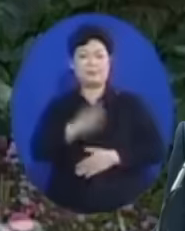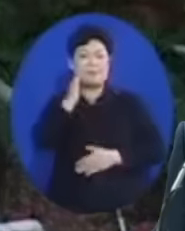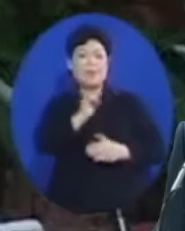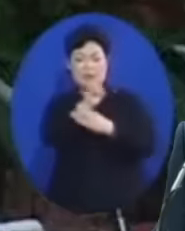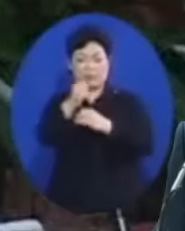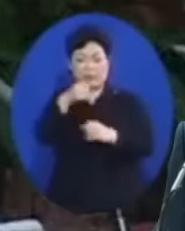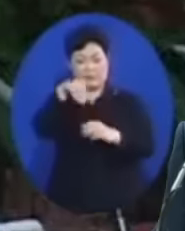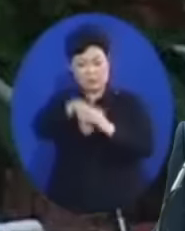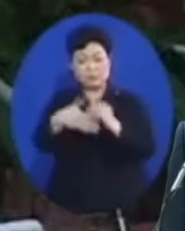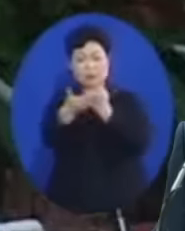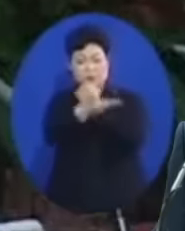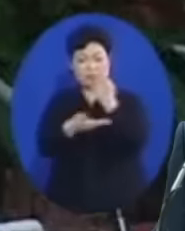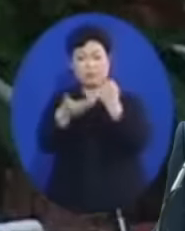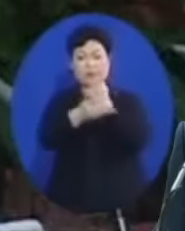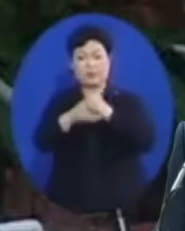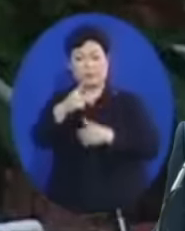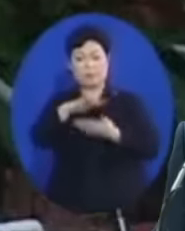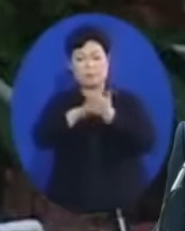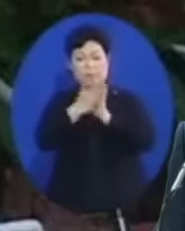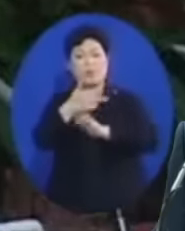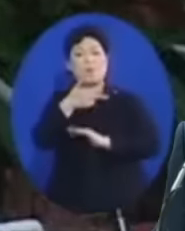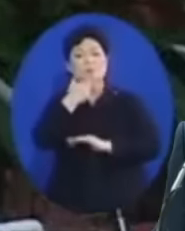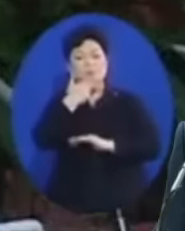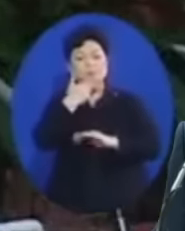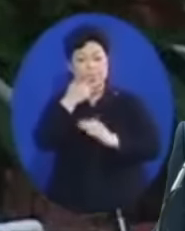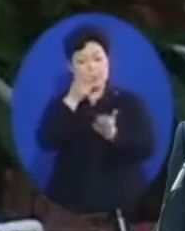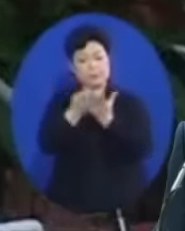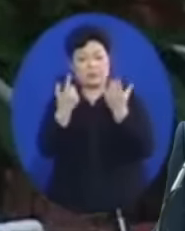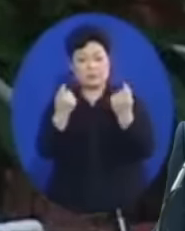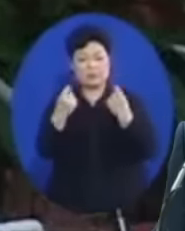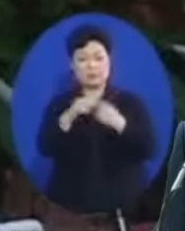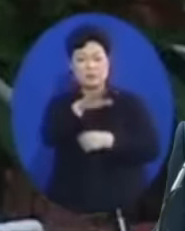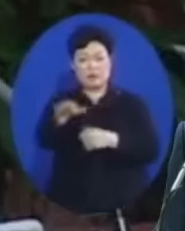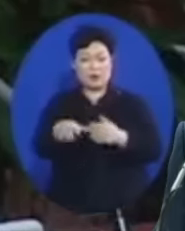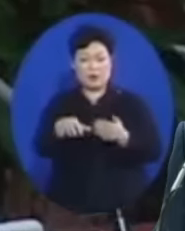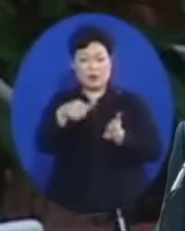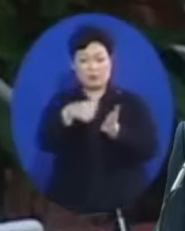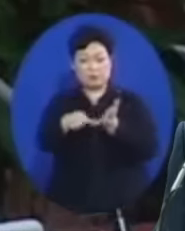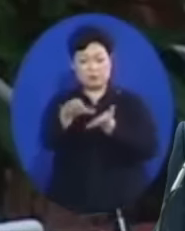열매를 심고 거두는 것도 변하지 않은 법칙이지만 우리가